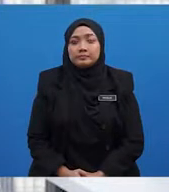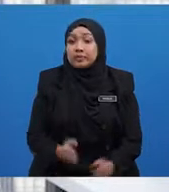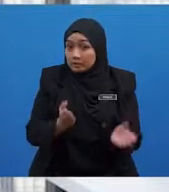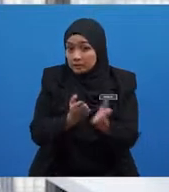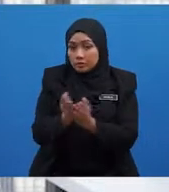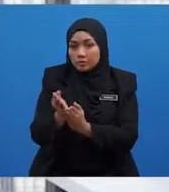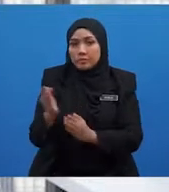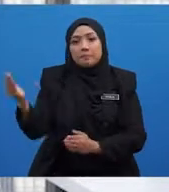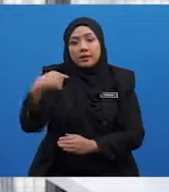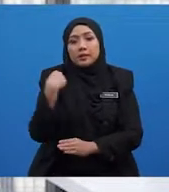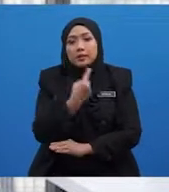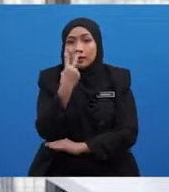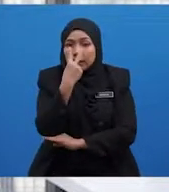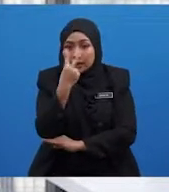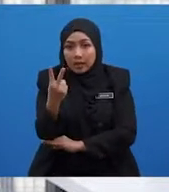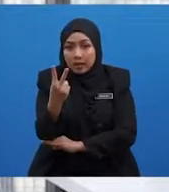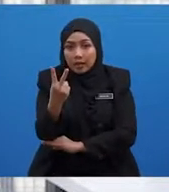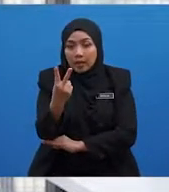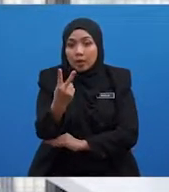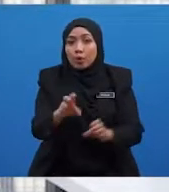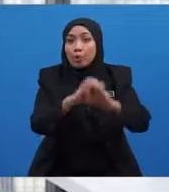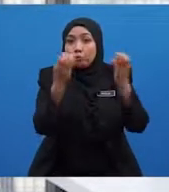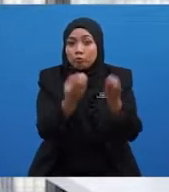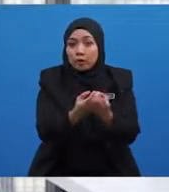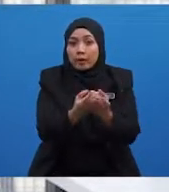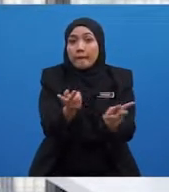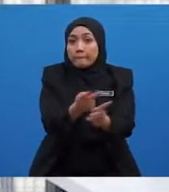Seterusnya, mari kita lihat kategori produk industri.